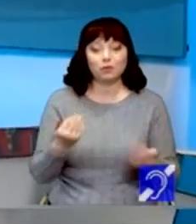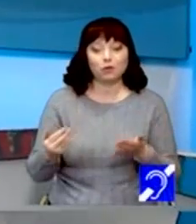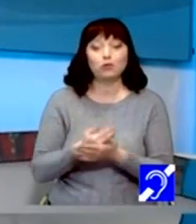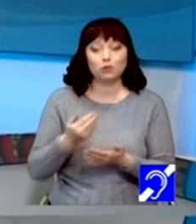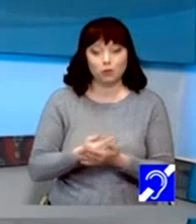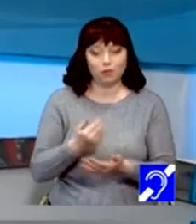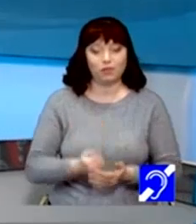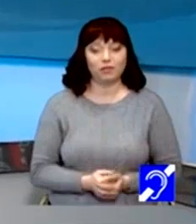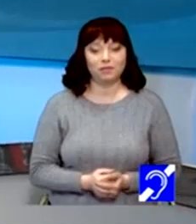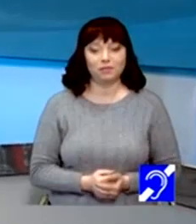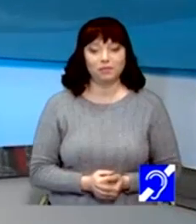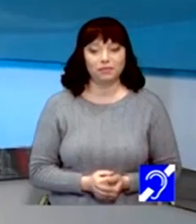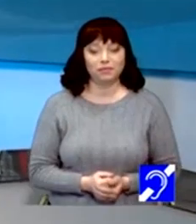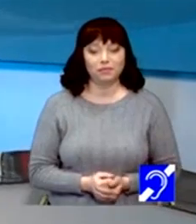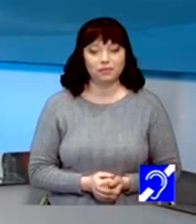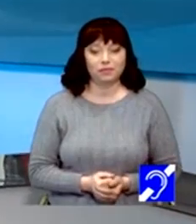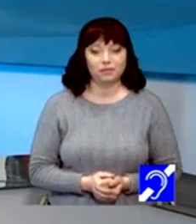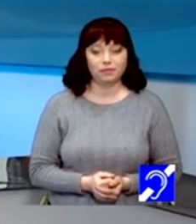acestei ediți